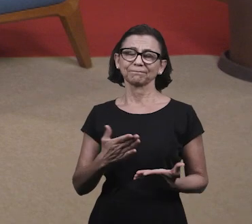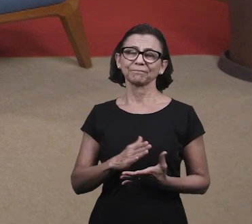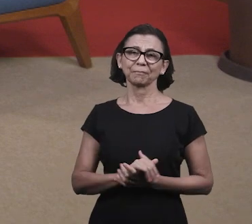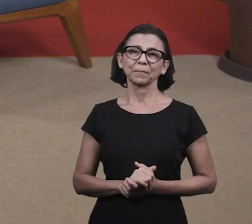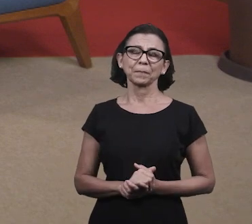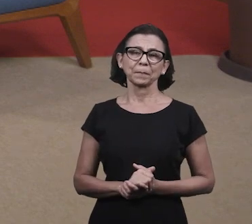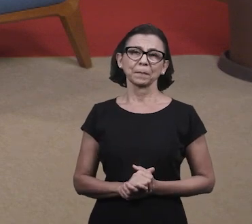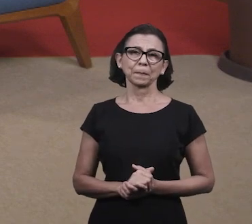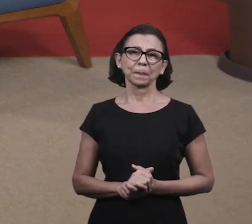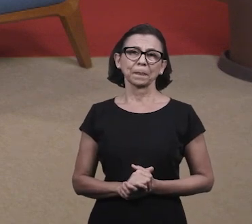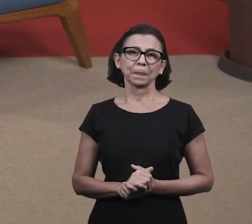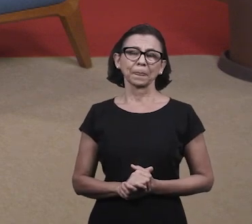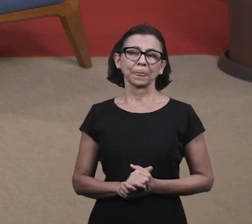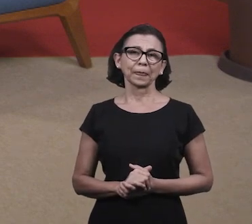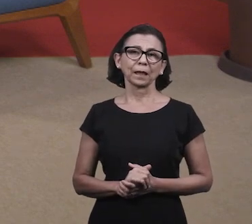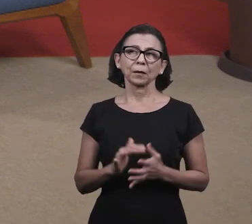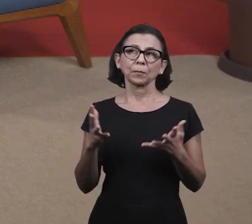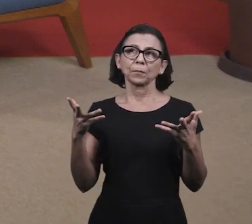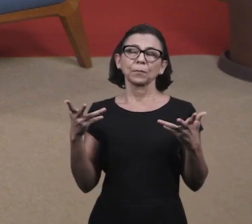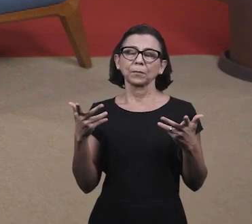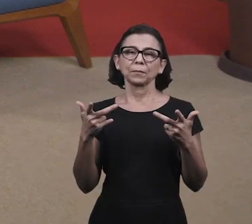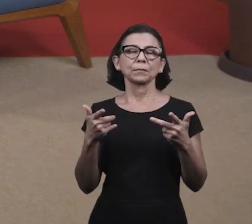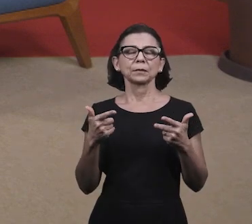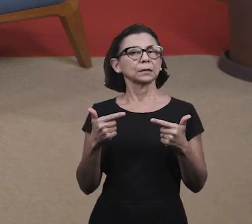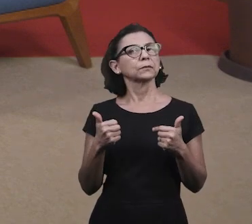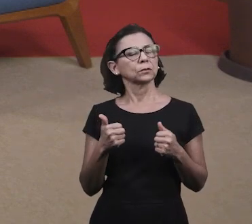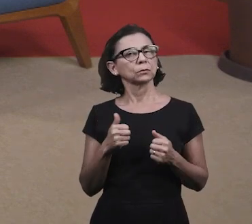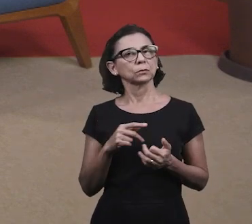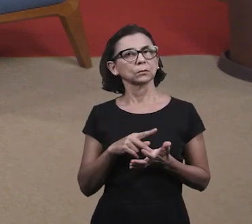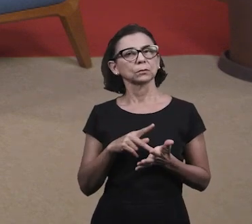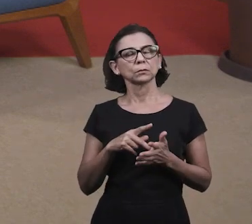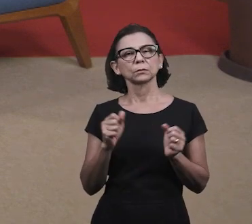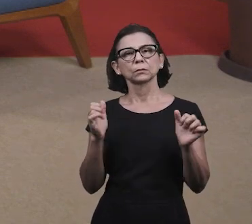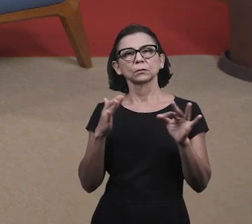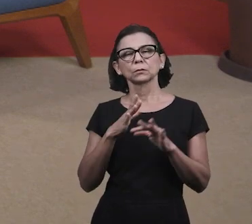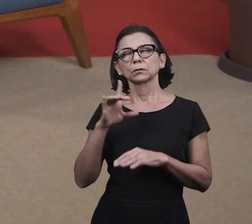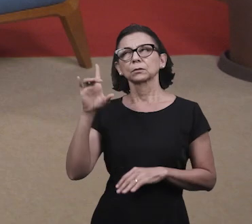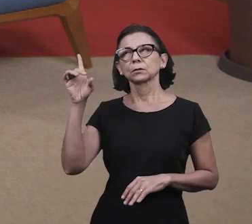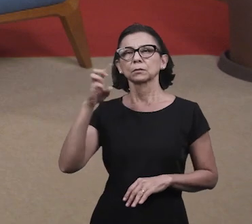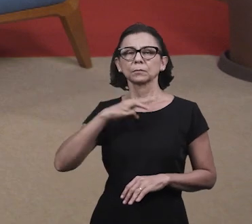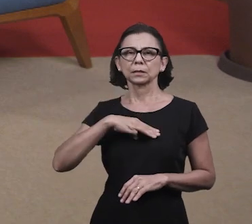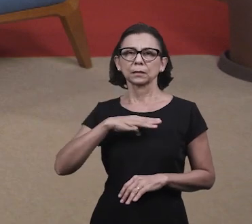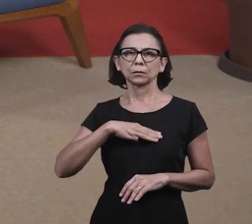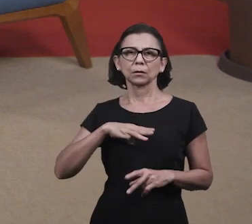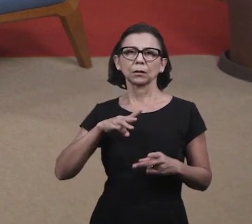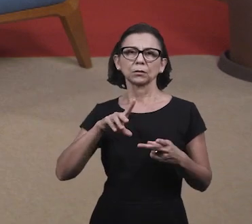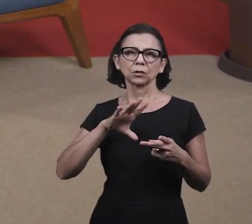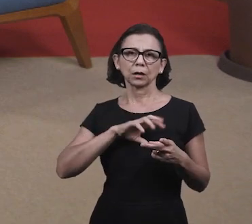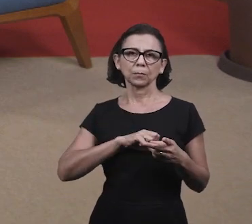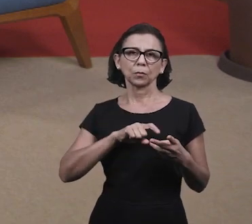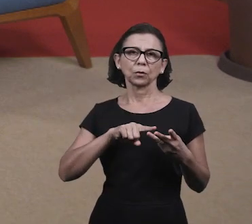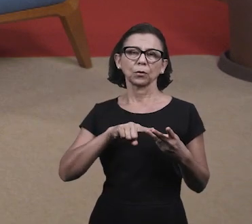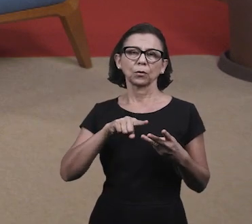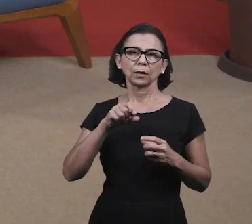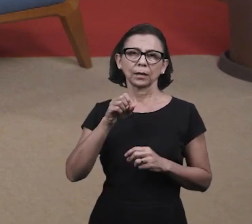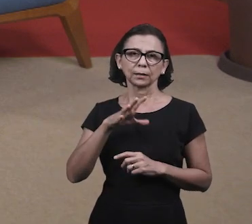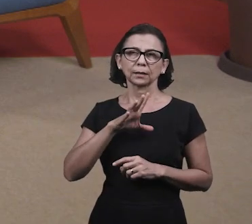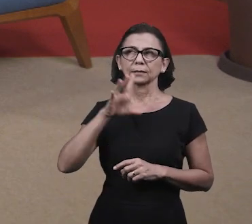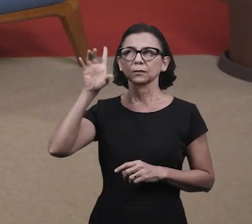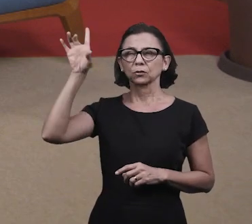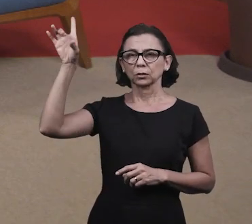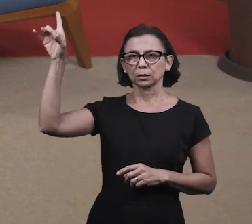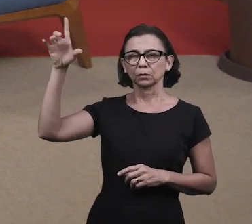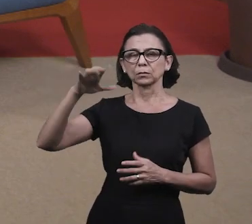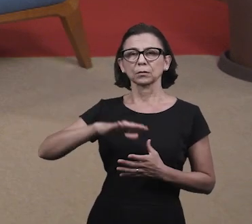présence. Donc cela c'est quelque chose d'extraordinaire, de glorieux, n'est-ce pas? La miséricorde, l'amour